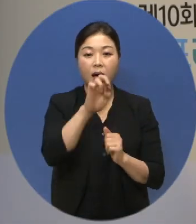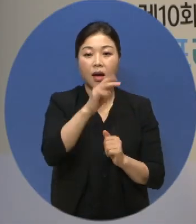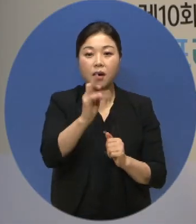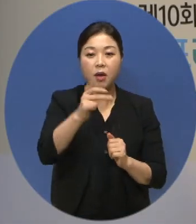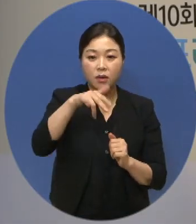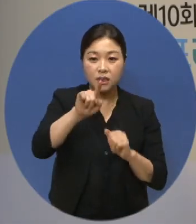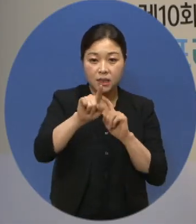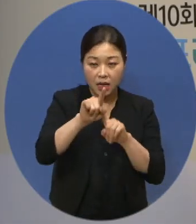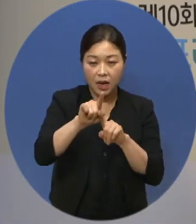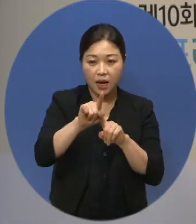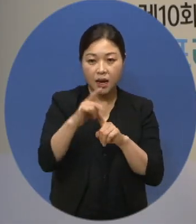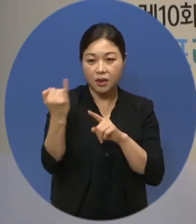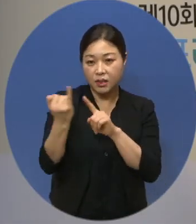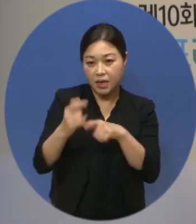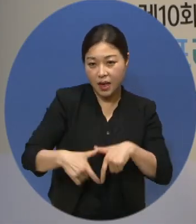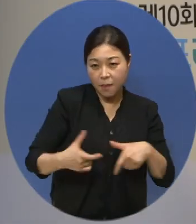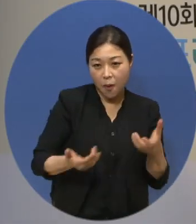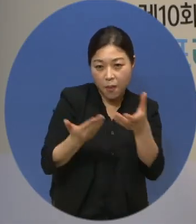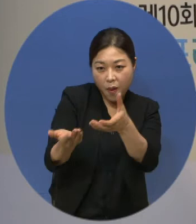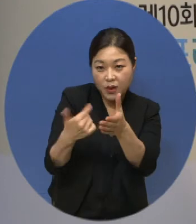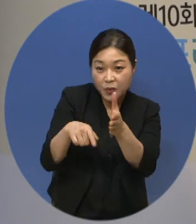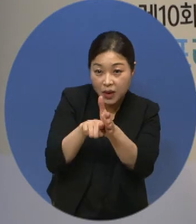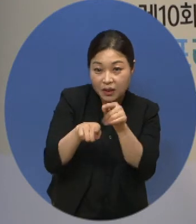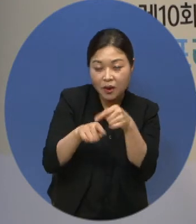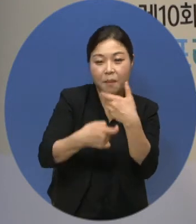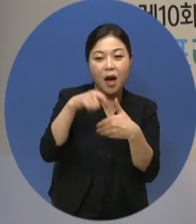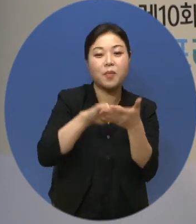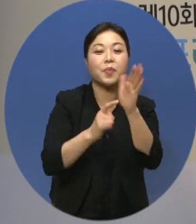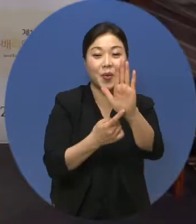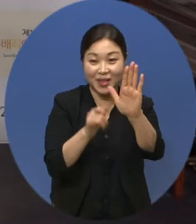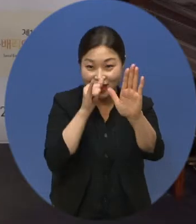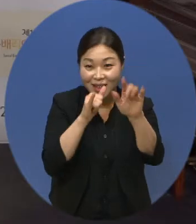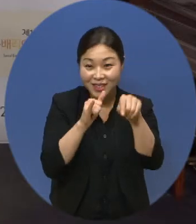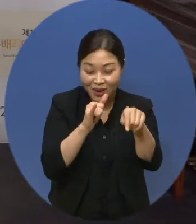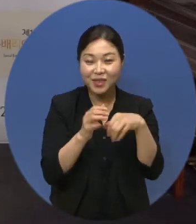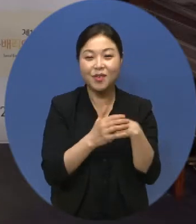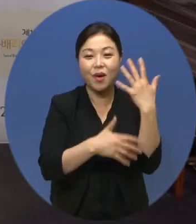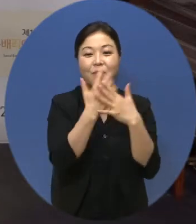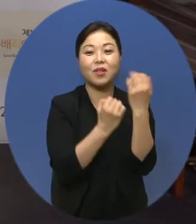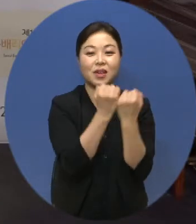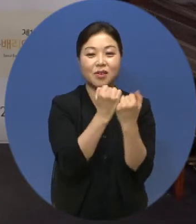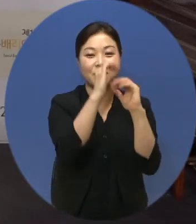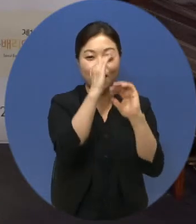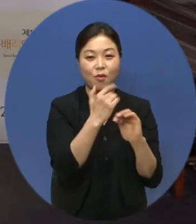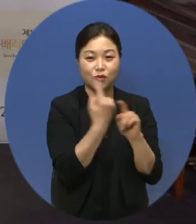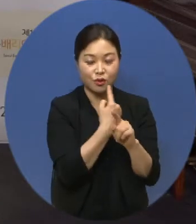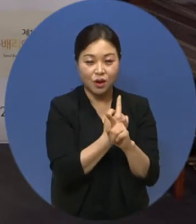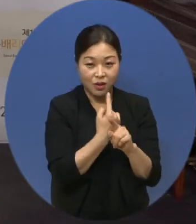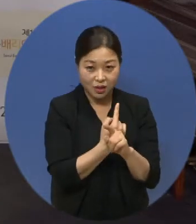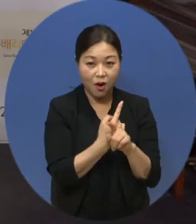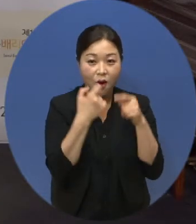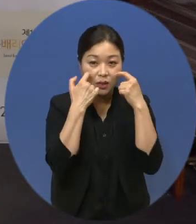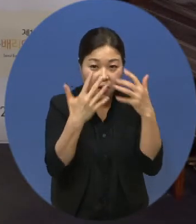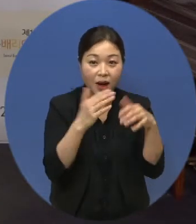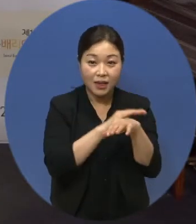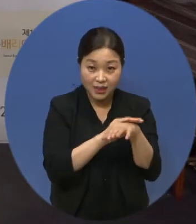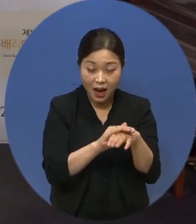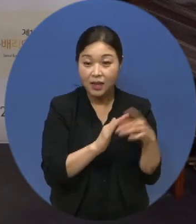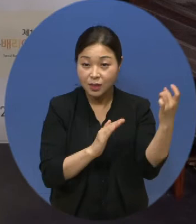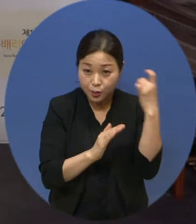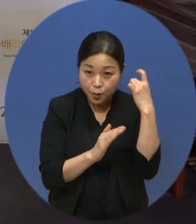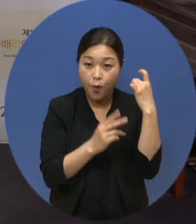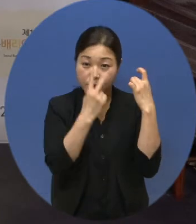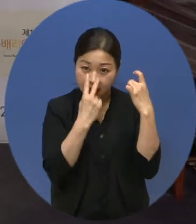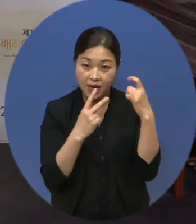마음의 선택을 했다라는 걸 감독님이 그리고 계셨는데 그 화면 해설을 또 수정까지 하셔서 제가 또 많은 시각장애인들이